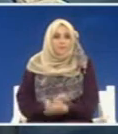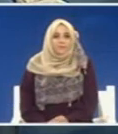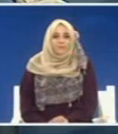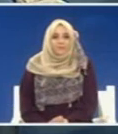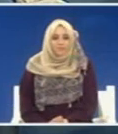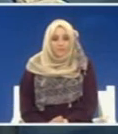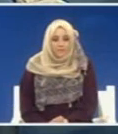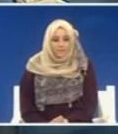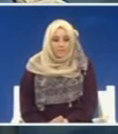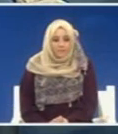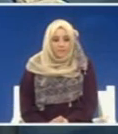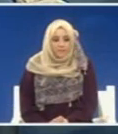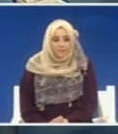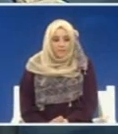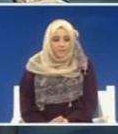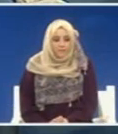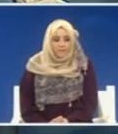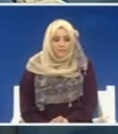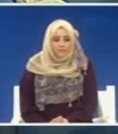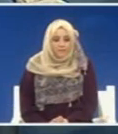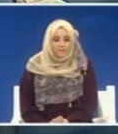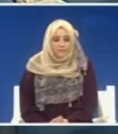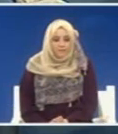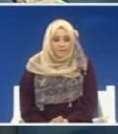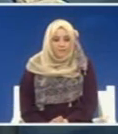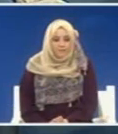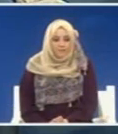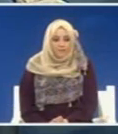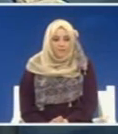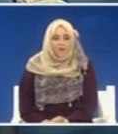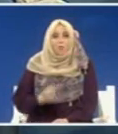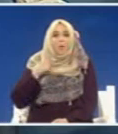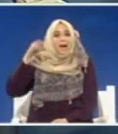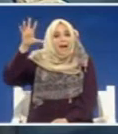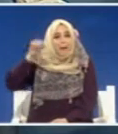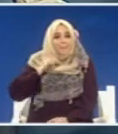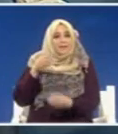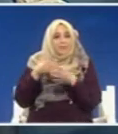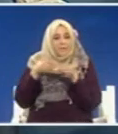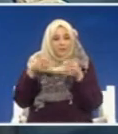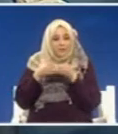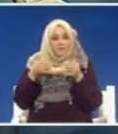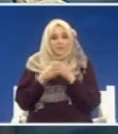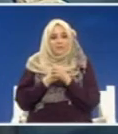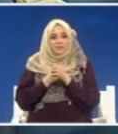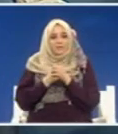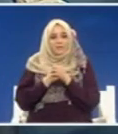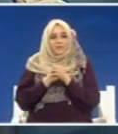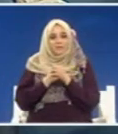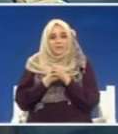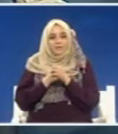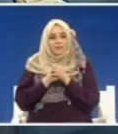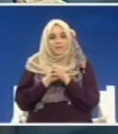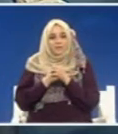سرقتي له الوثائق باش يتحصل ولدك على الجنسية الجزائرية؟ لا، باش سرقت له الوثائق، أنا جبت هذيك الوثائق وجبت من هنا الجزائر، ولكن كنا عادة